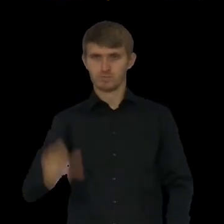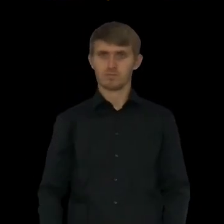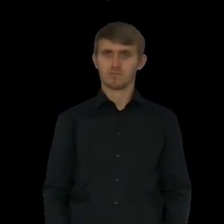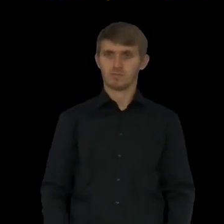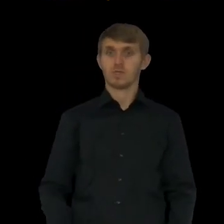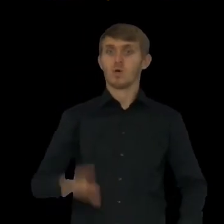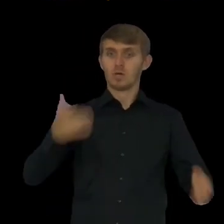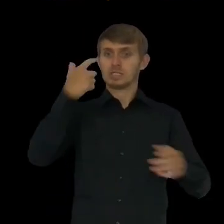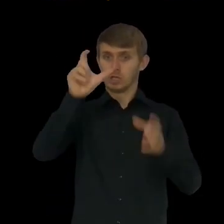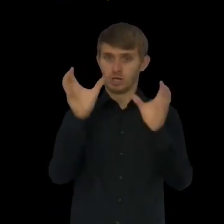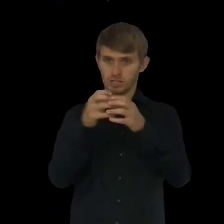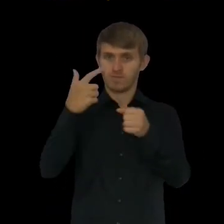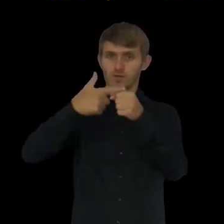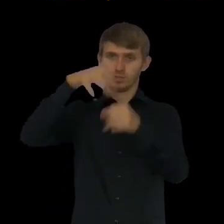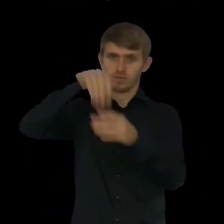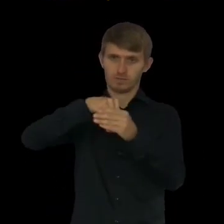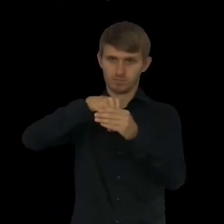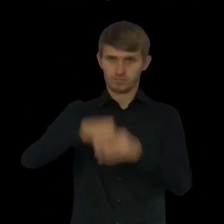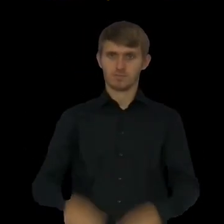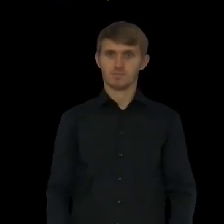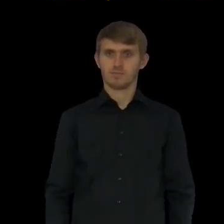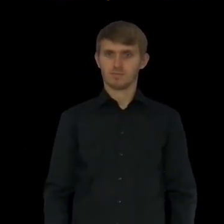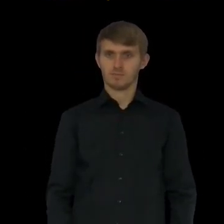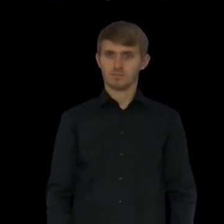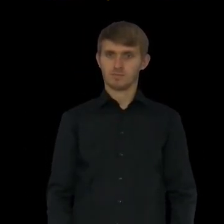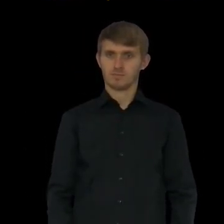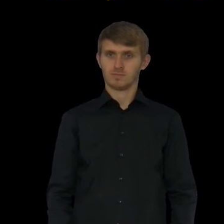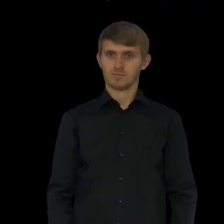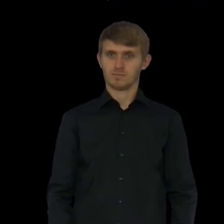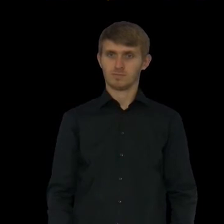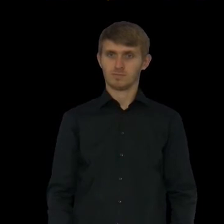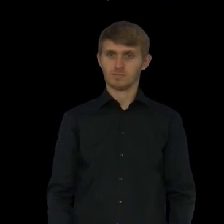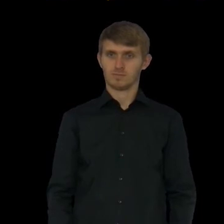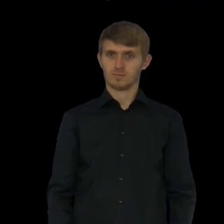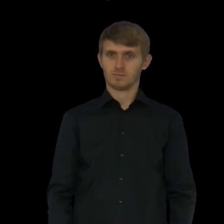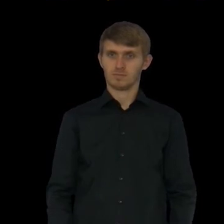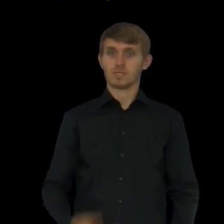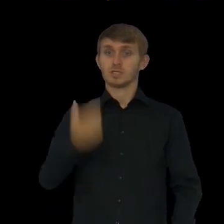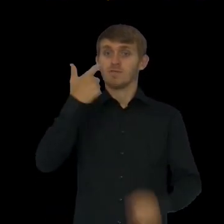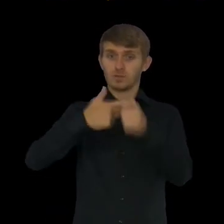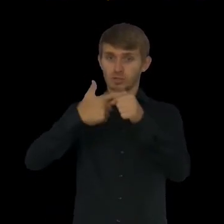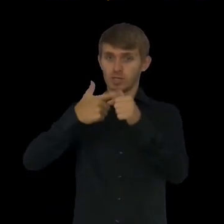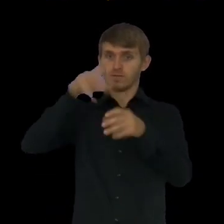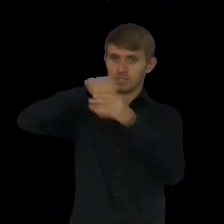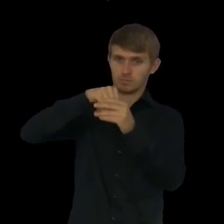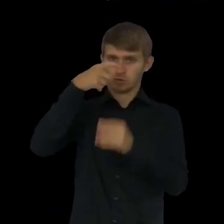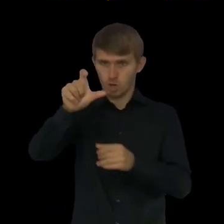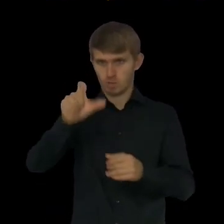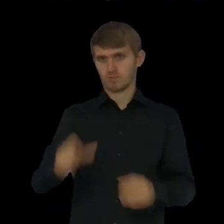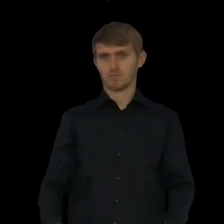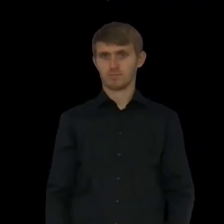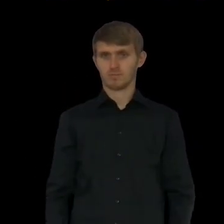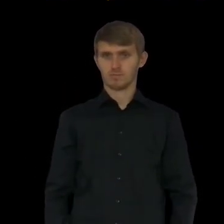napisać z to co się równa 20 na 100 czyli 20 części na 100 albo